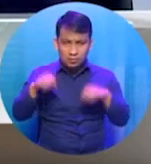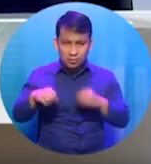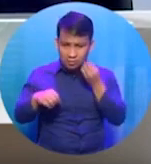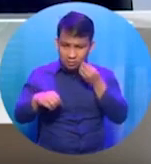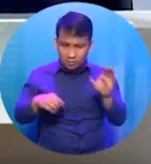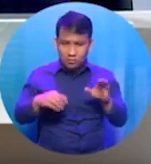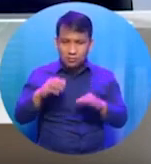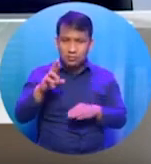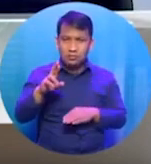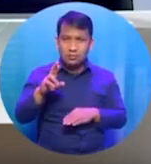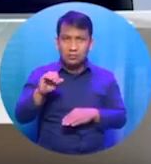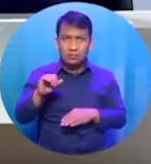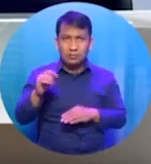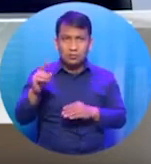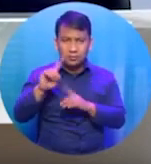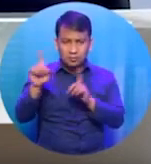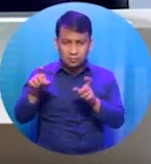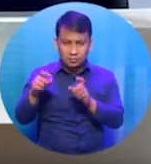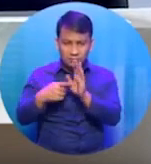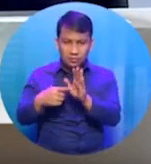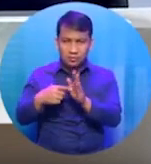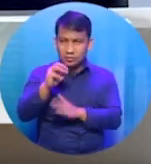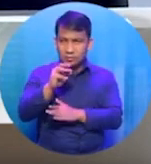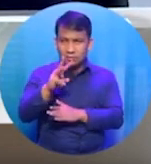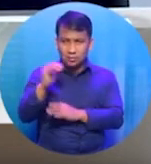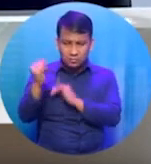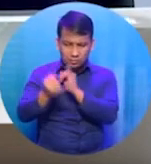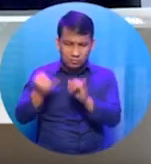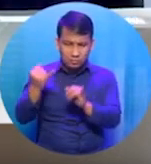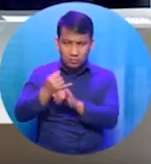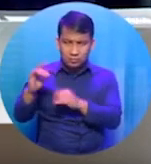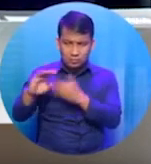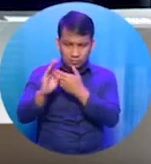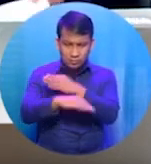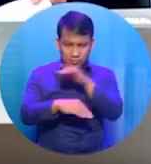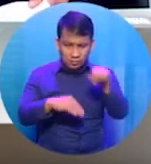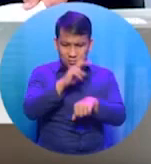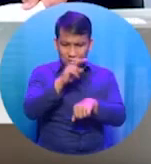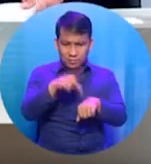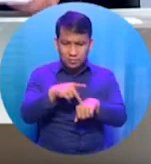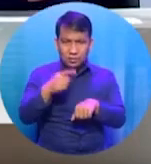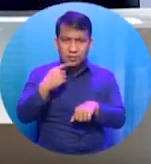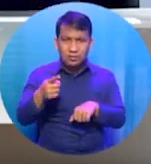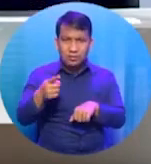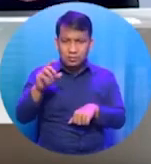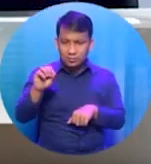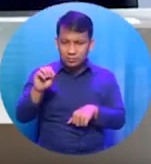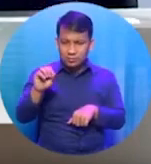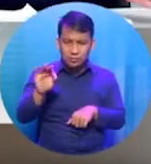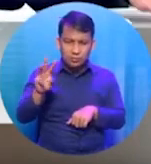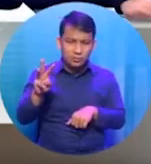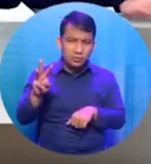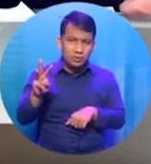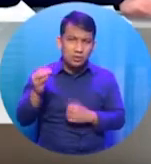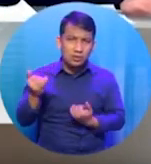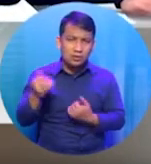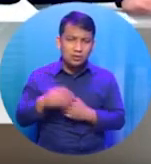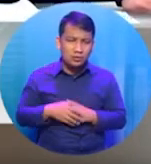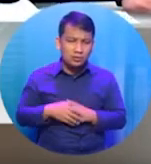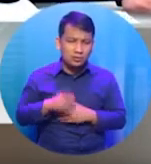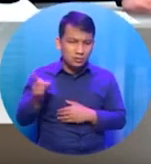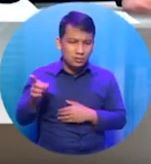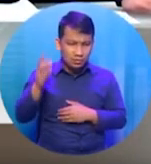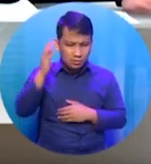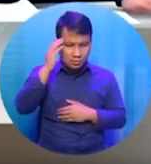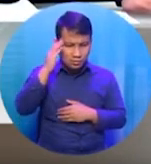pa po kami ng OFW. Ano ba po talaga ang status ng international flights pabalik dito sa Pilipinas para sa ating mga OFW? Sir,